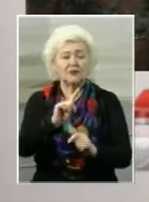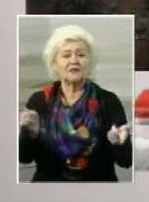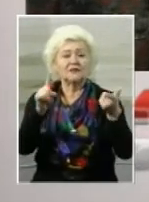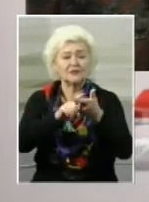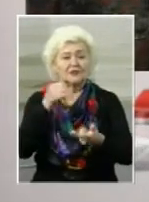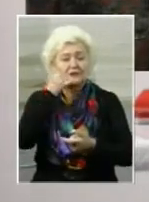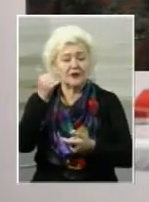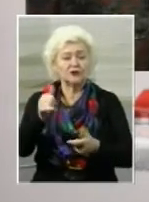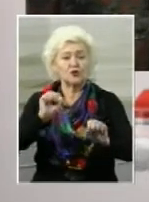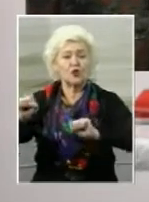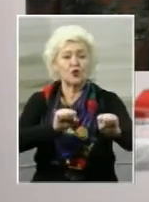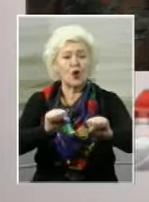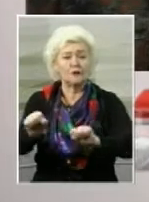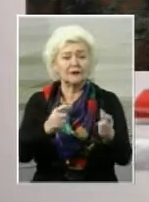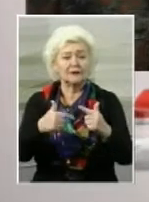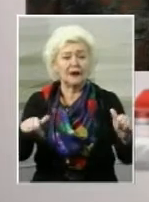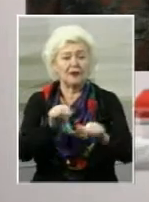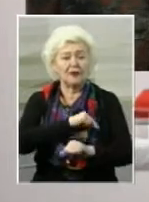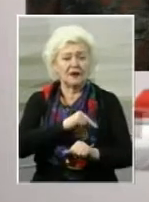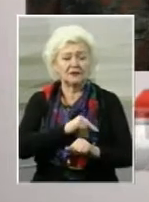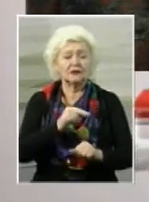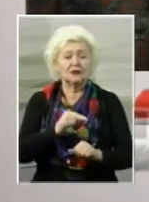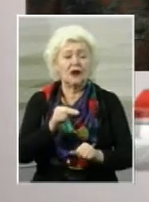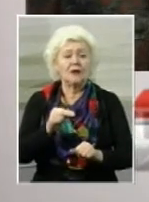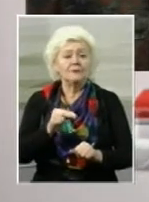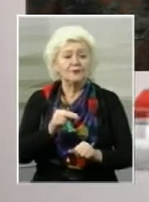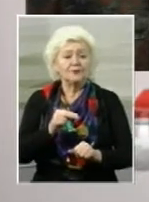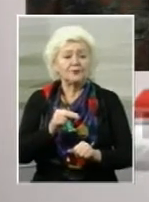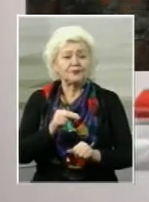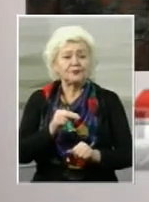і команда від адміністрації з РЕСом працює.